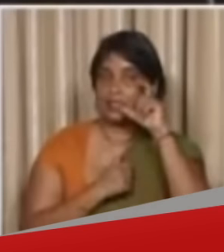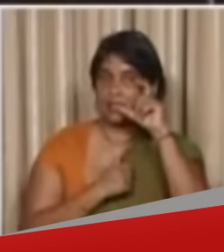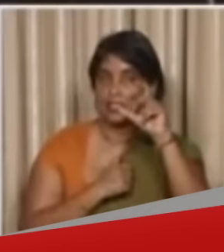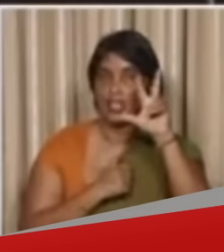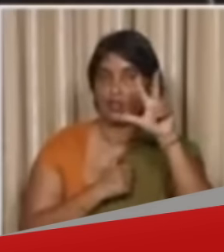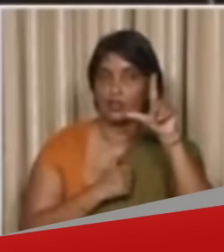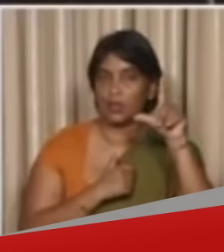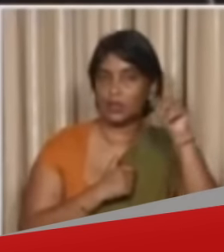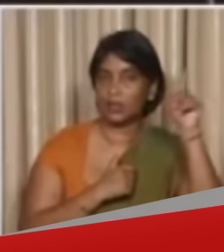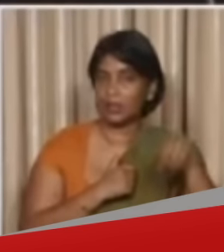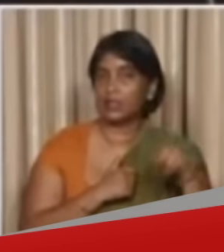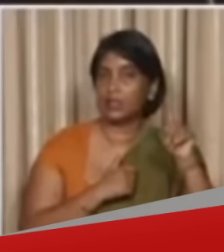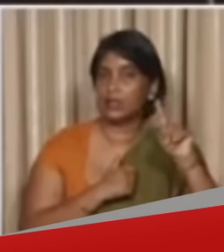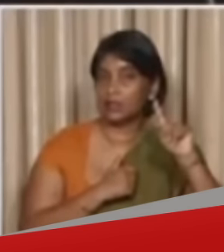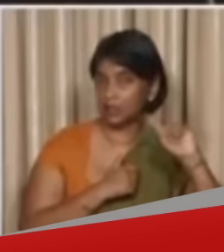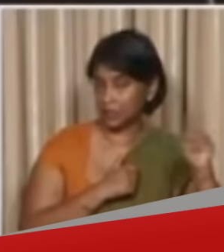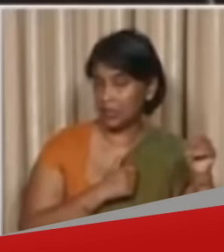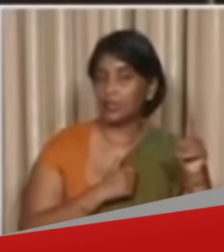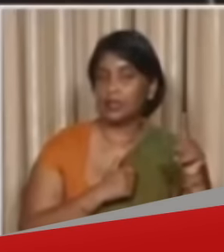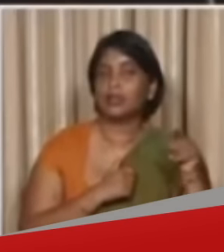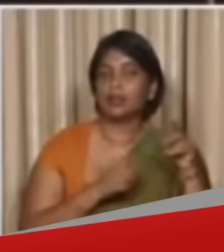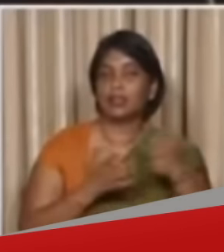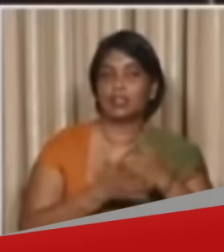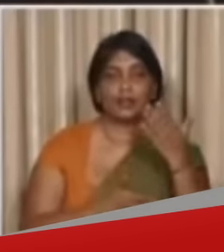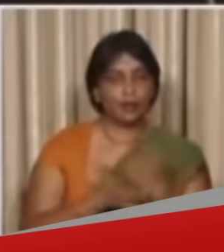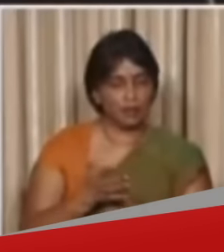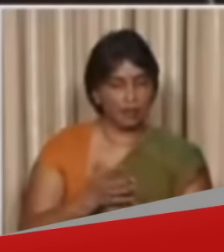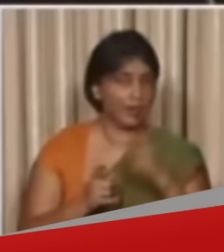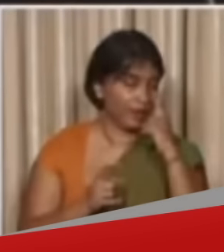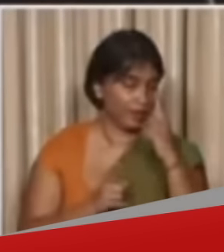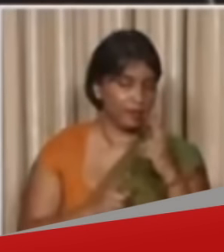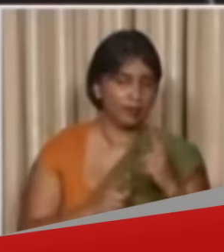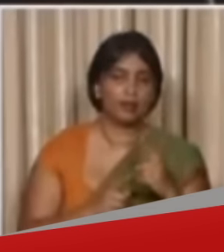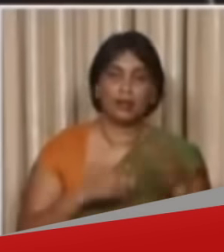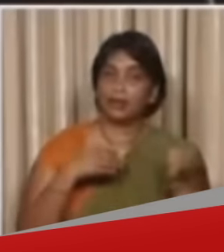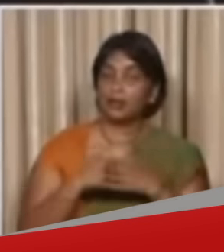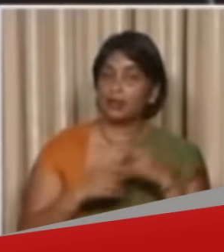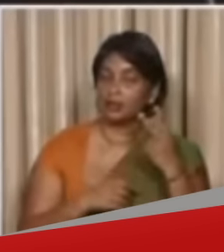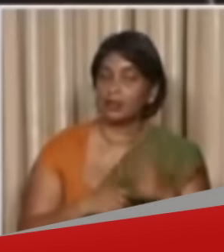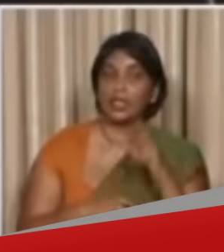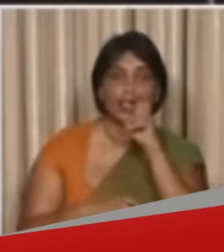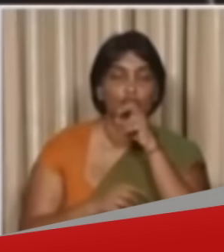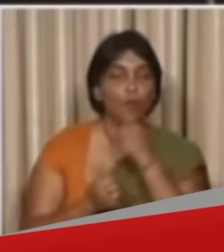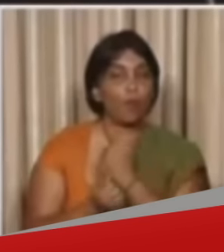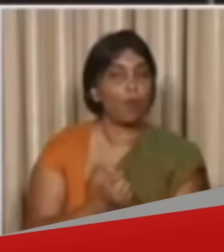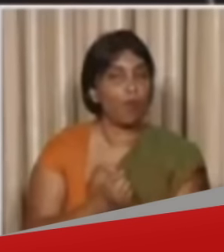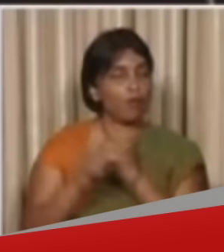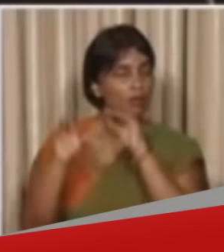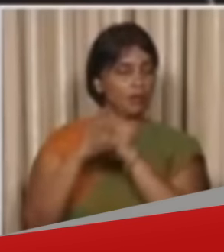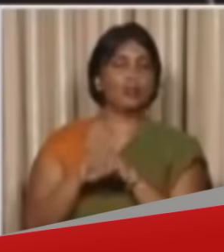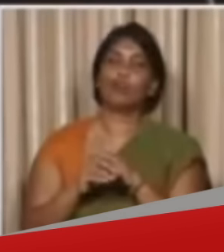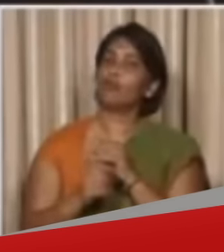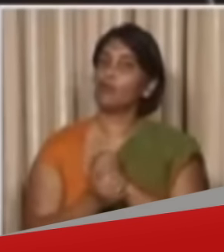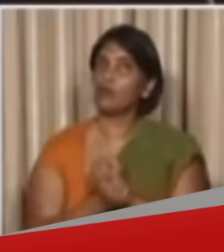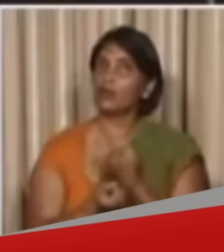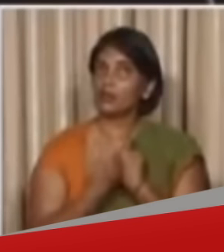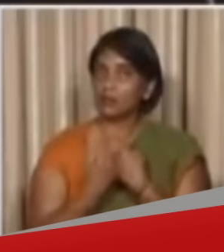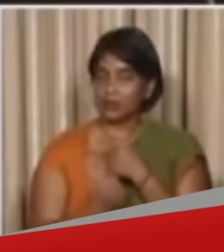87-10 EM දරන වාර්තාව 1 ඇඟනුම් 2 කිල්නොච්චි පොලිස් ස්ථාරයට අනුයුක්ත පොලිස්